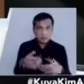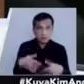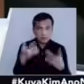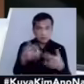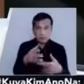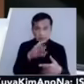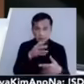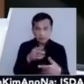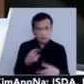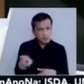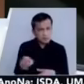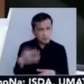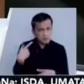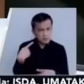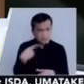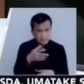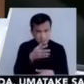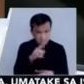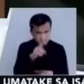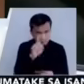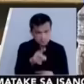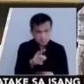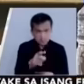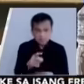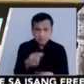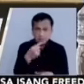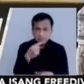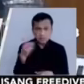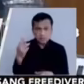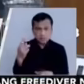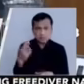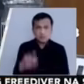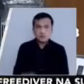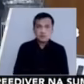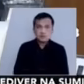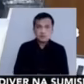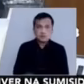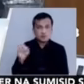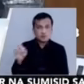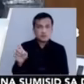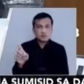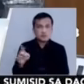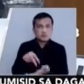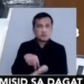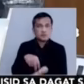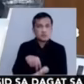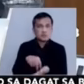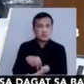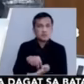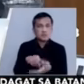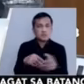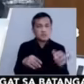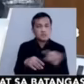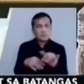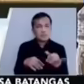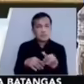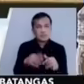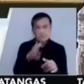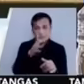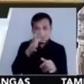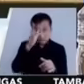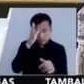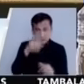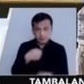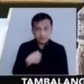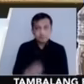at your mother ah sabi nila best friend daw po siya na po yung tumayong parang parents ko na rin po ah